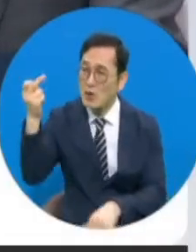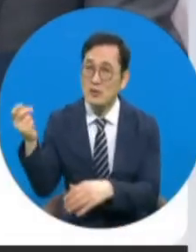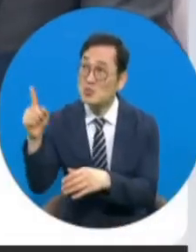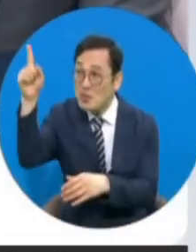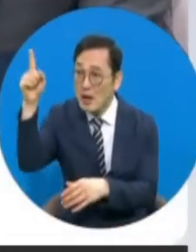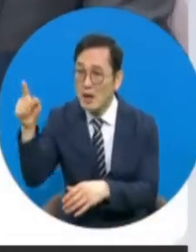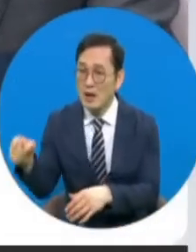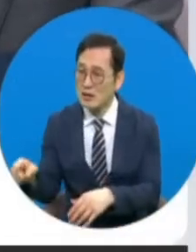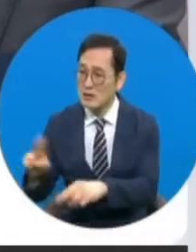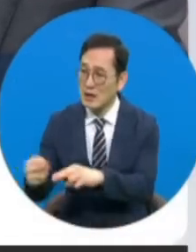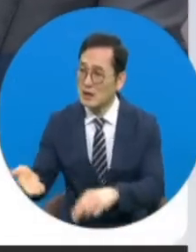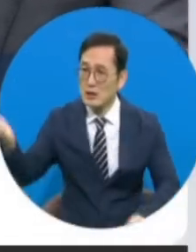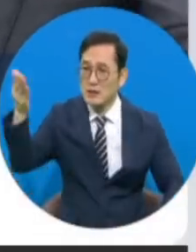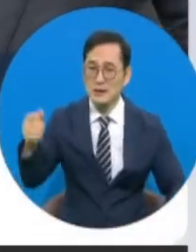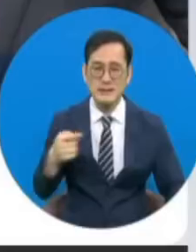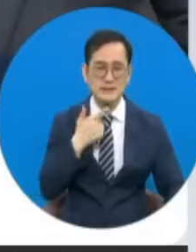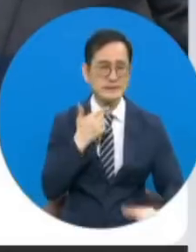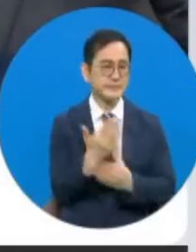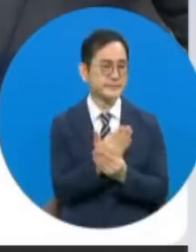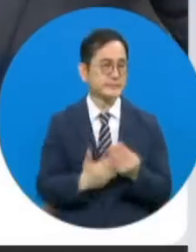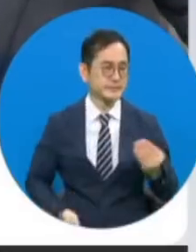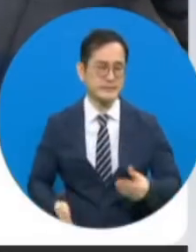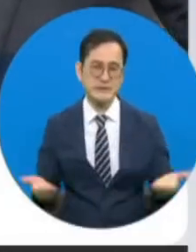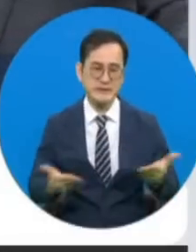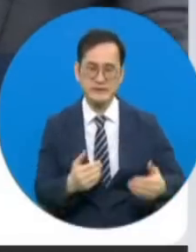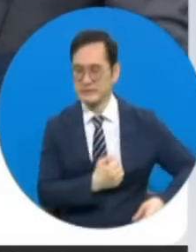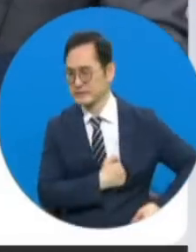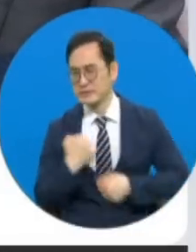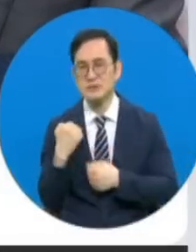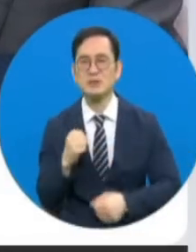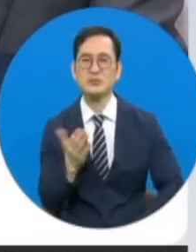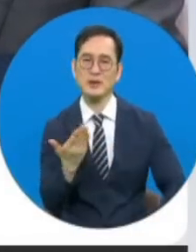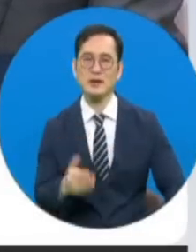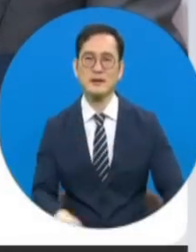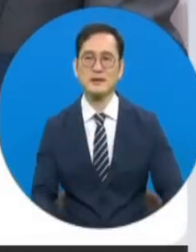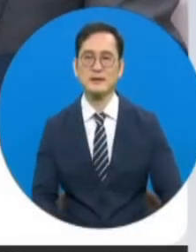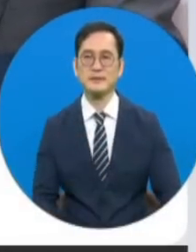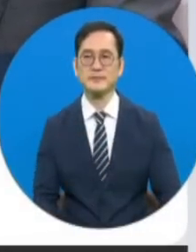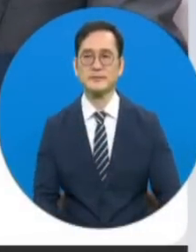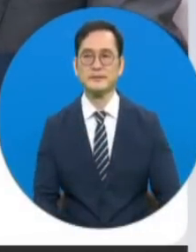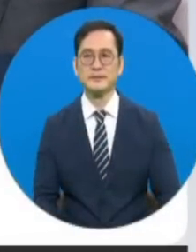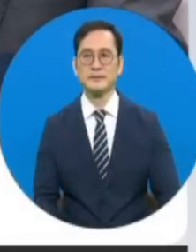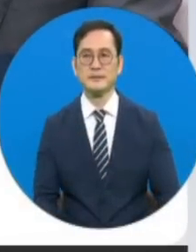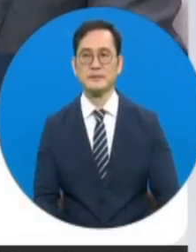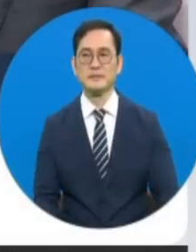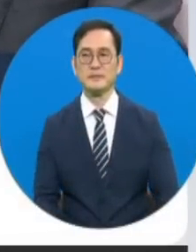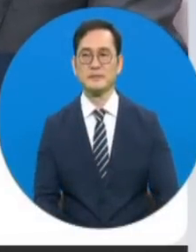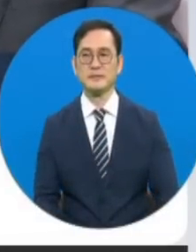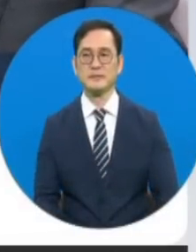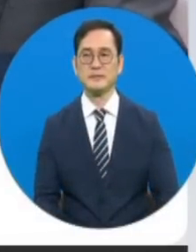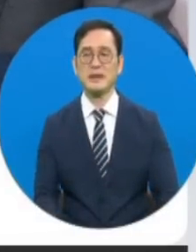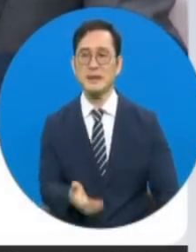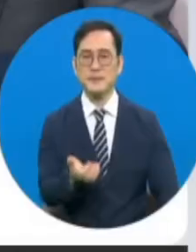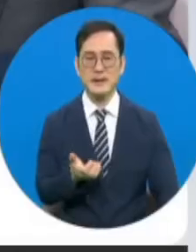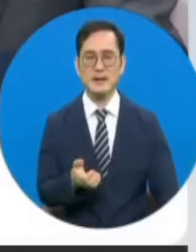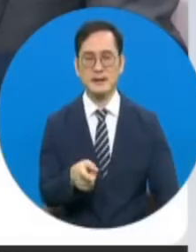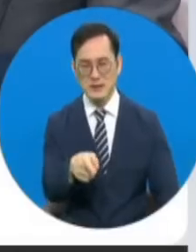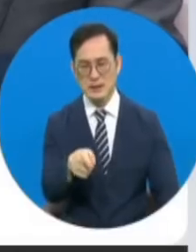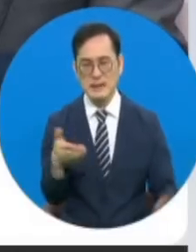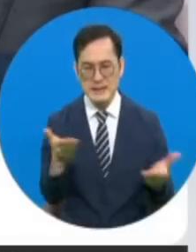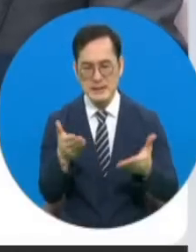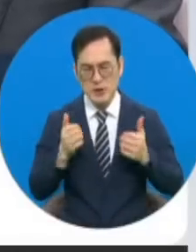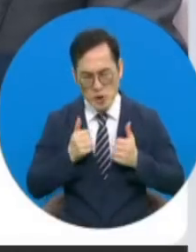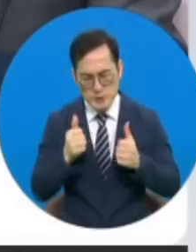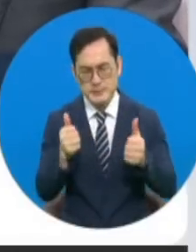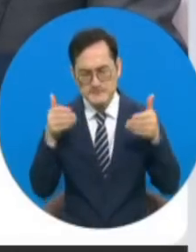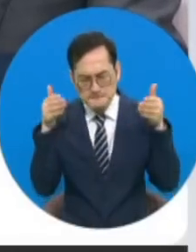만한 마음이 없다 보니까 코로나 상황에서 좀 더 면밀하게 체계적으로 그 상황을 예견하고 어떤